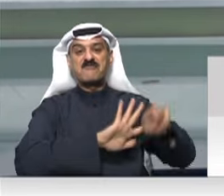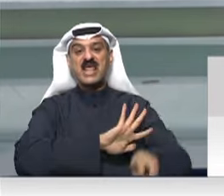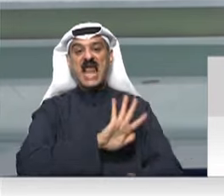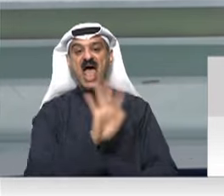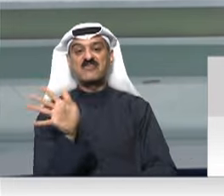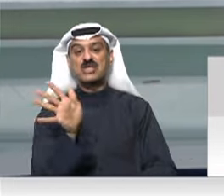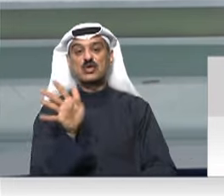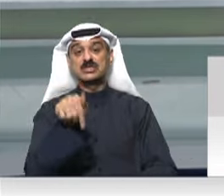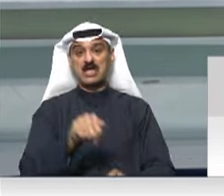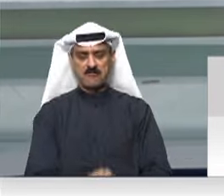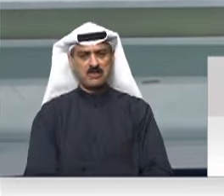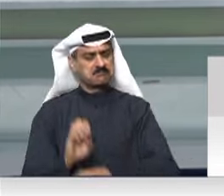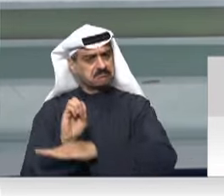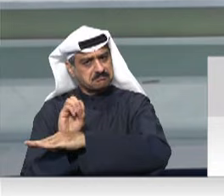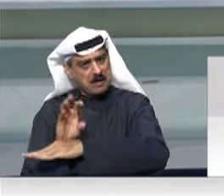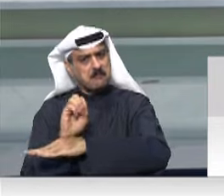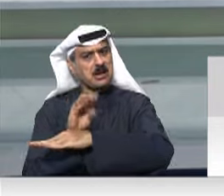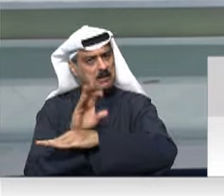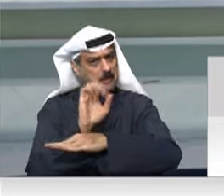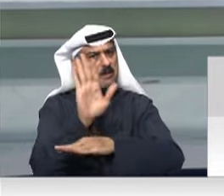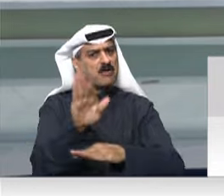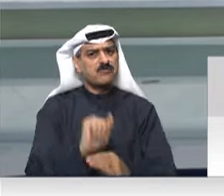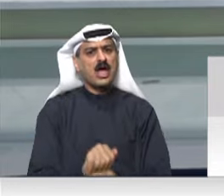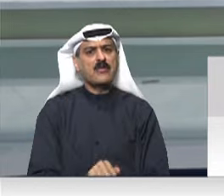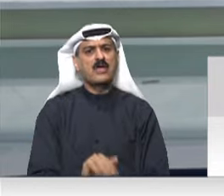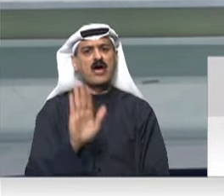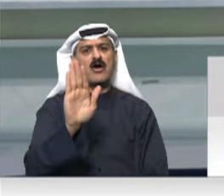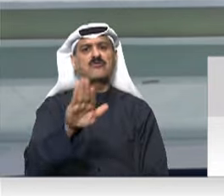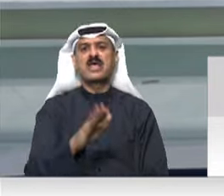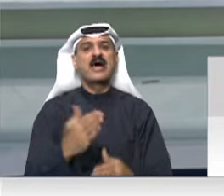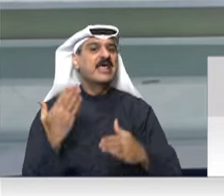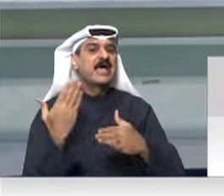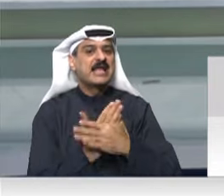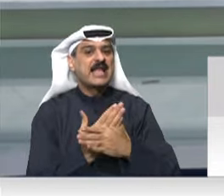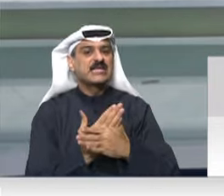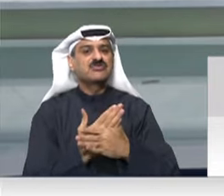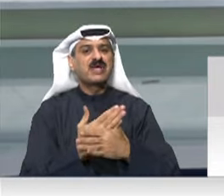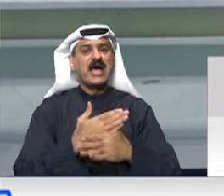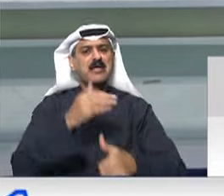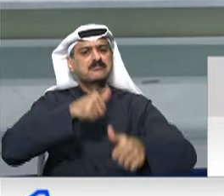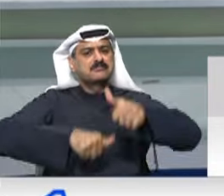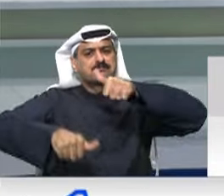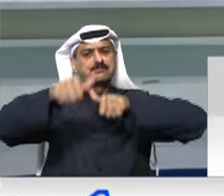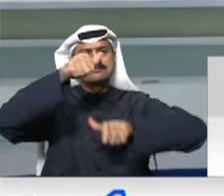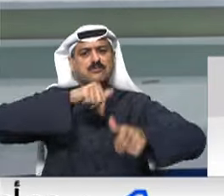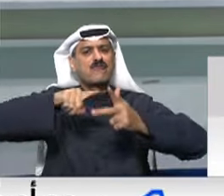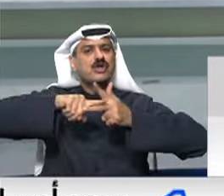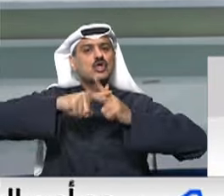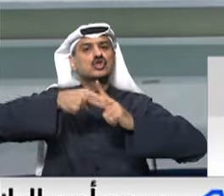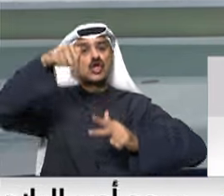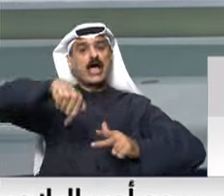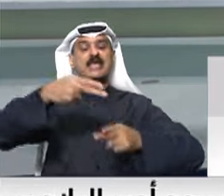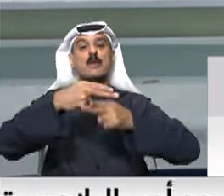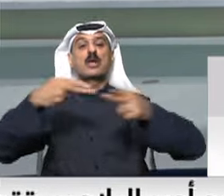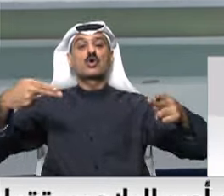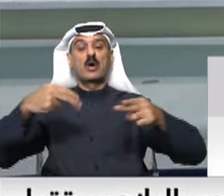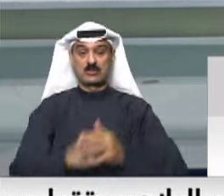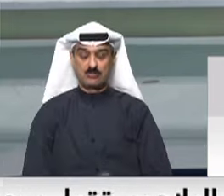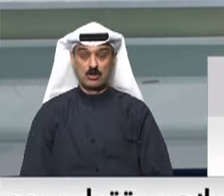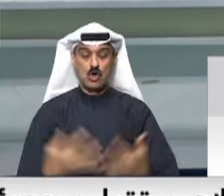بهدف تقديم توعوية إرشادية ترويجية شاملة للمنتجات والسلع الوطنية